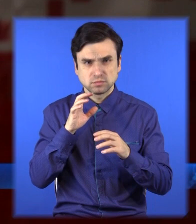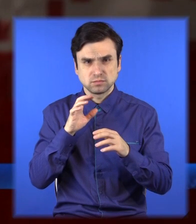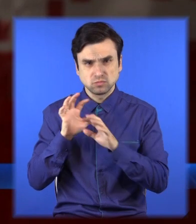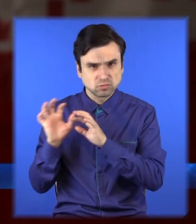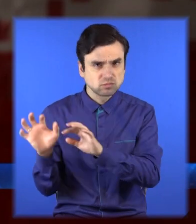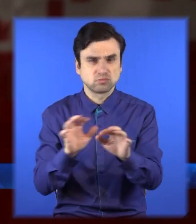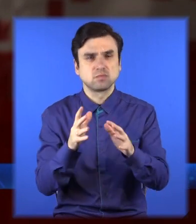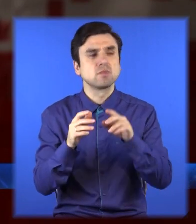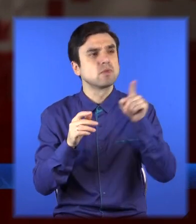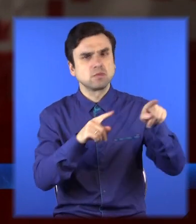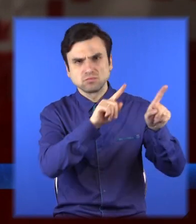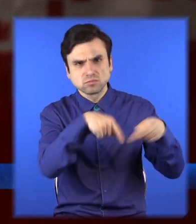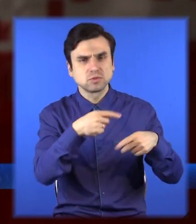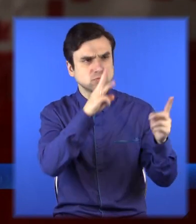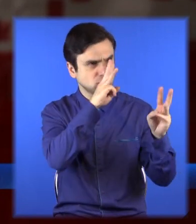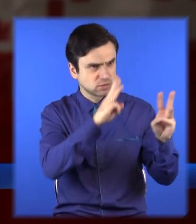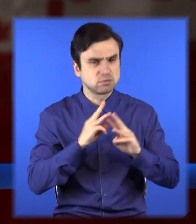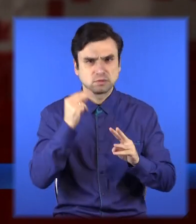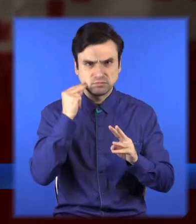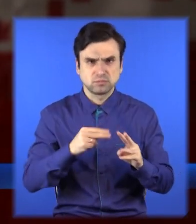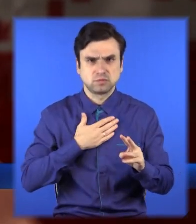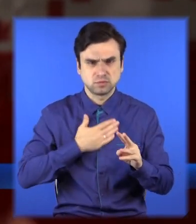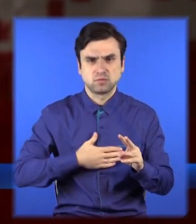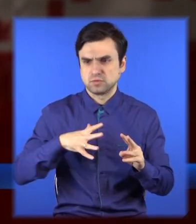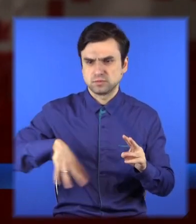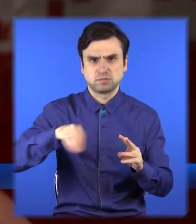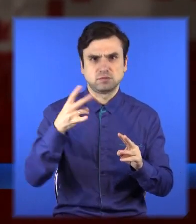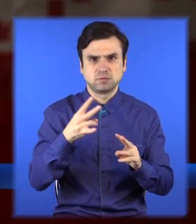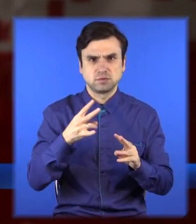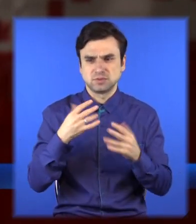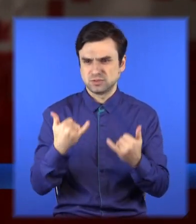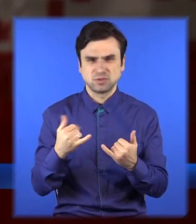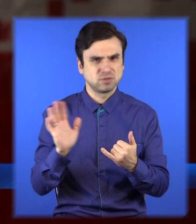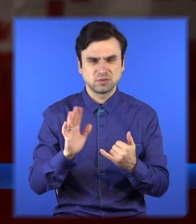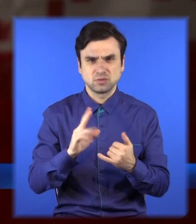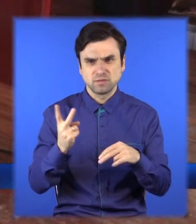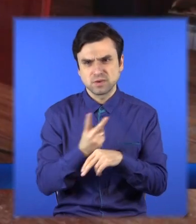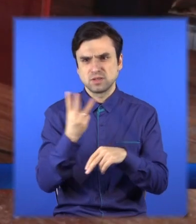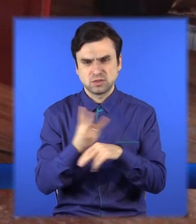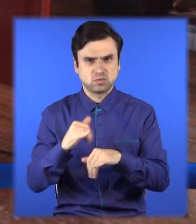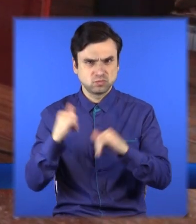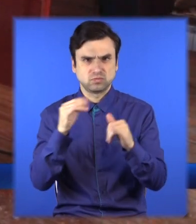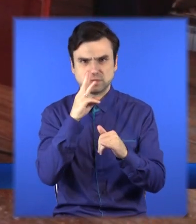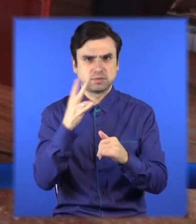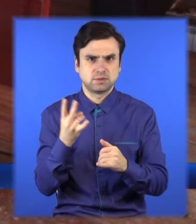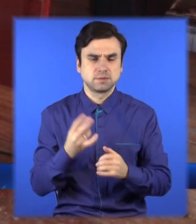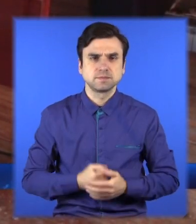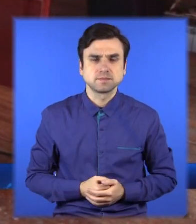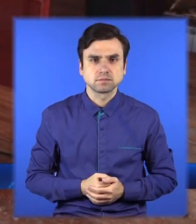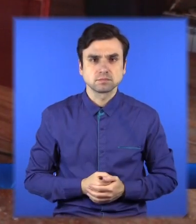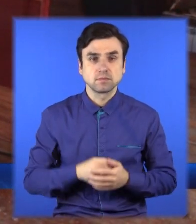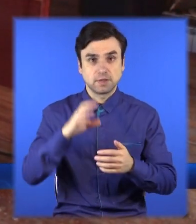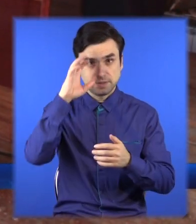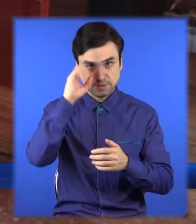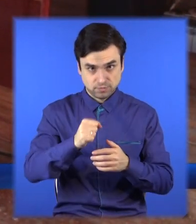самое не могу, заставить їх платити достойну зарплату, дійсно достойну, в рази вище, ніж зараз. Кривий Ріг – 10-те місто,